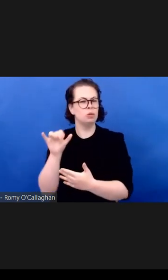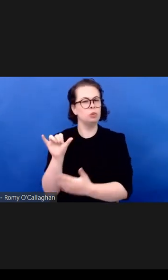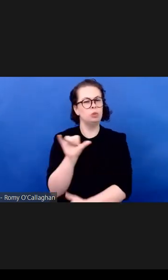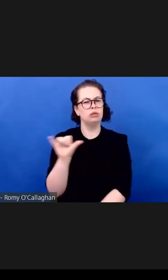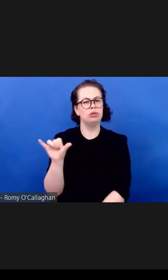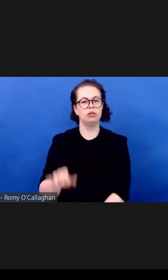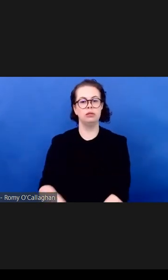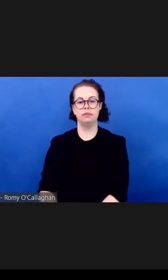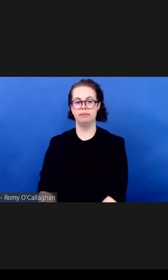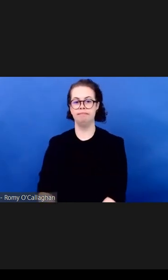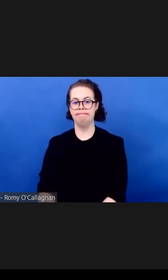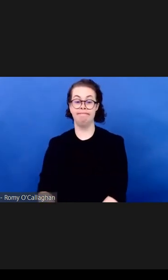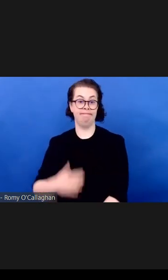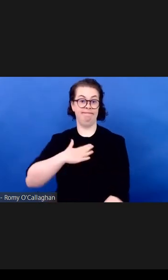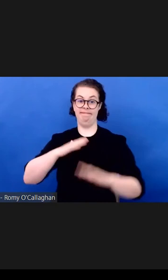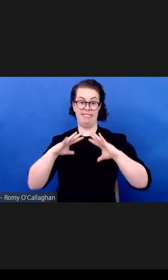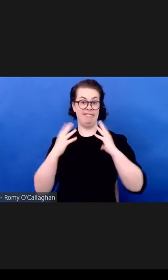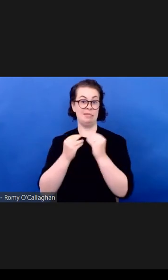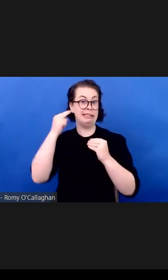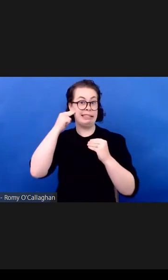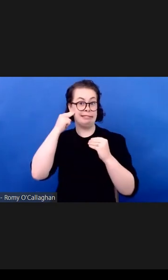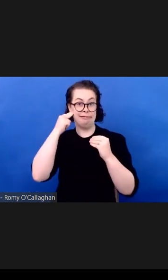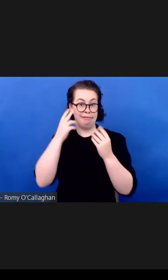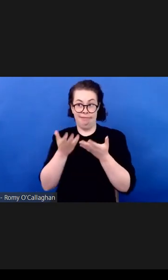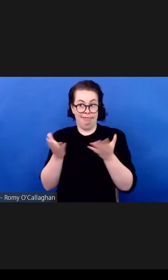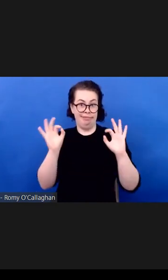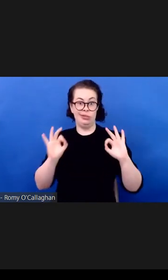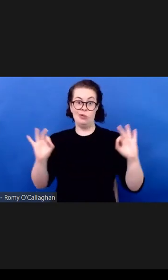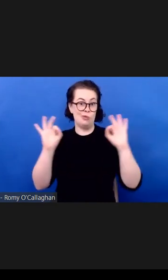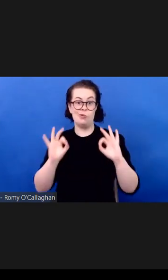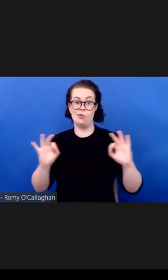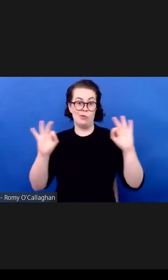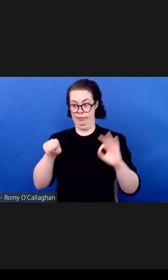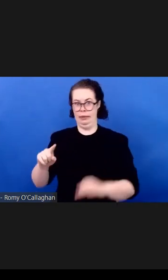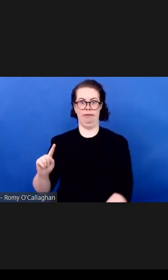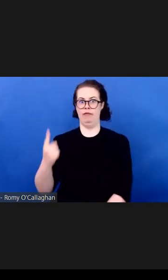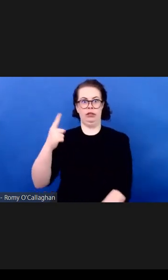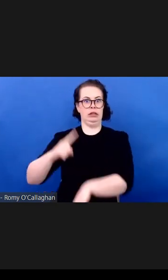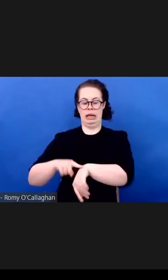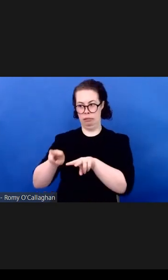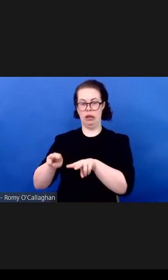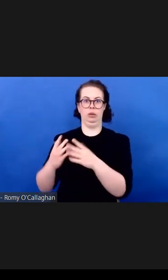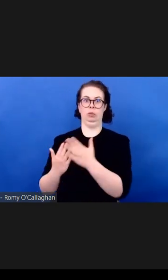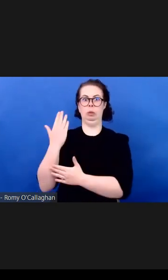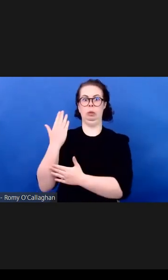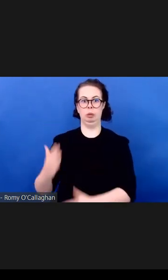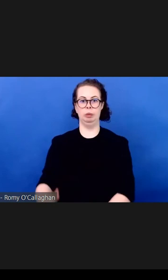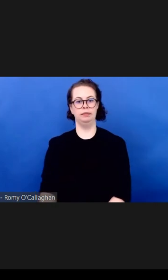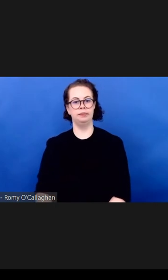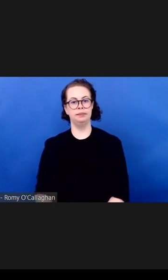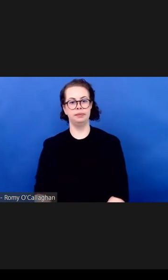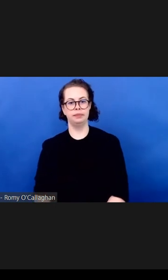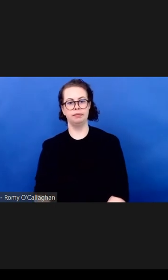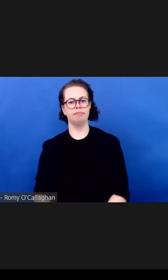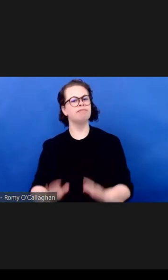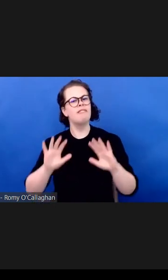হয়েছে? না, আমাদের আগে কেউ ছিল না, এই বিষয়টা আমাদের নতুনই। দিদি আপনার